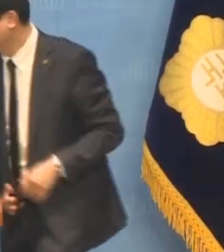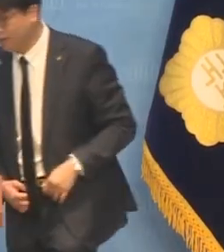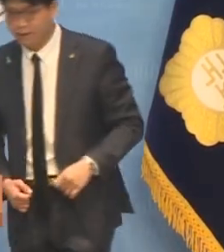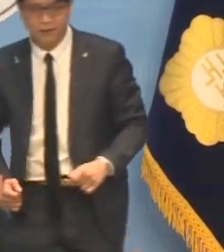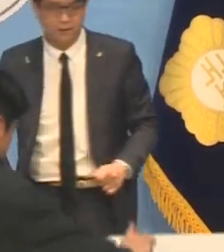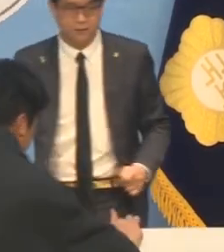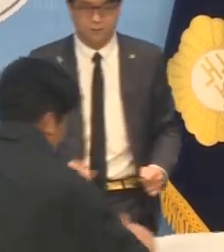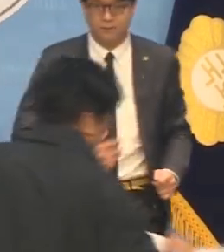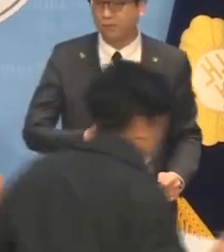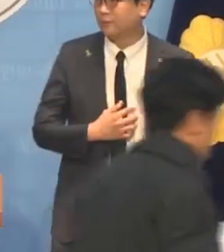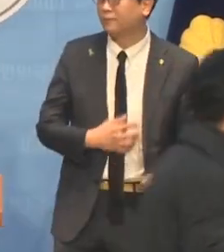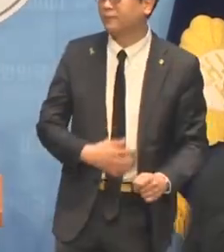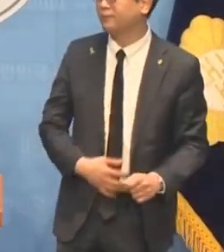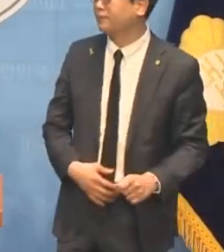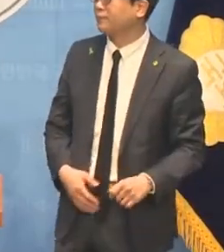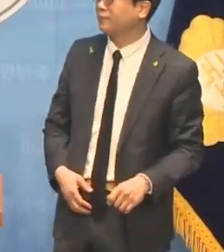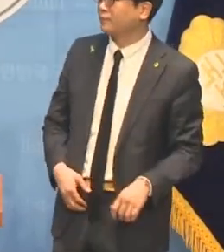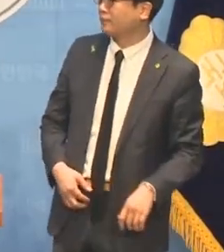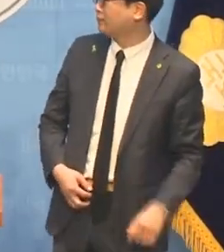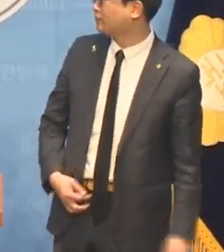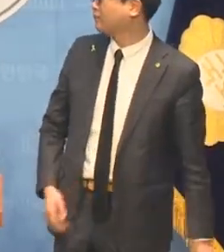네, 네.